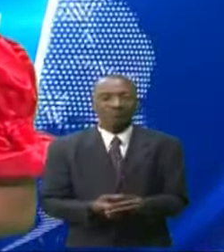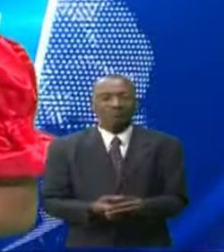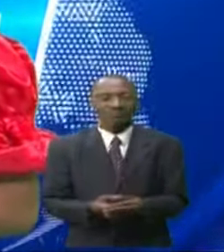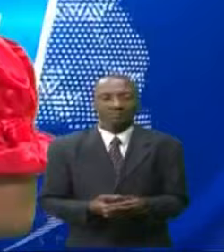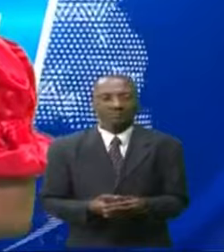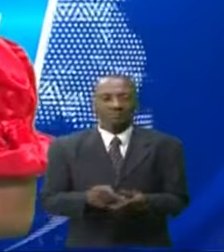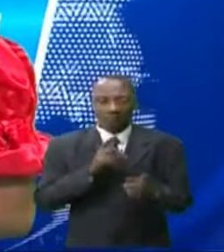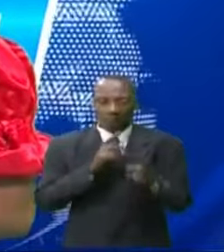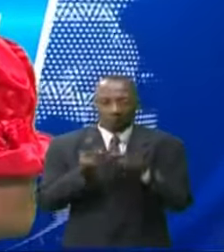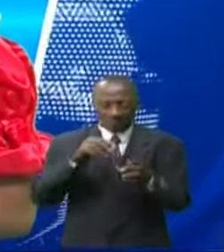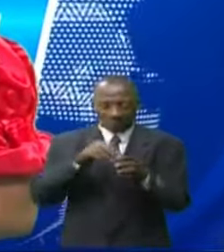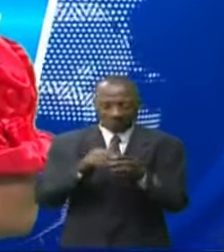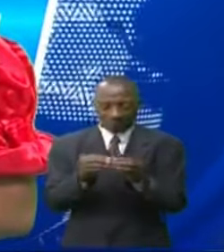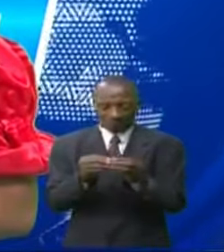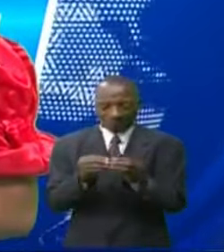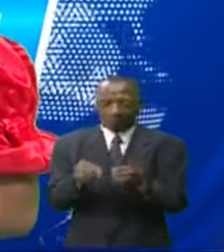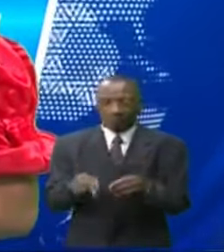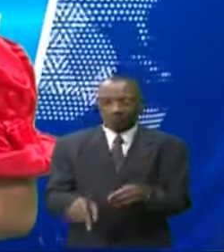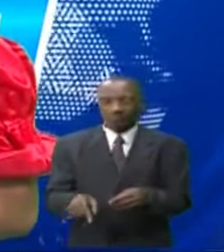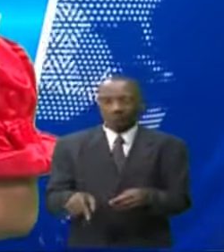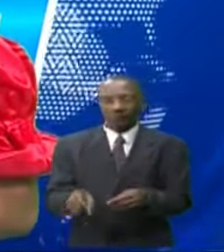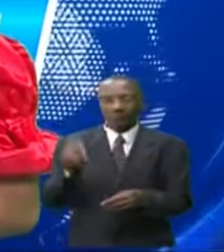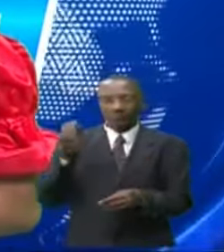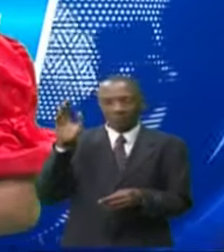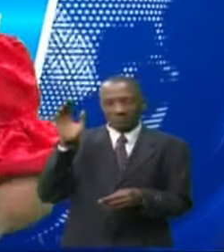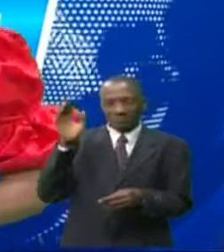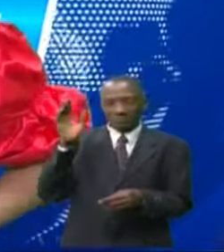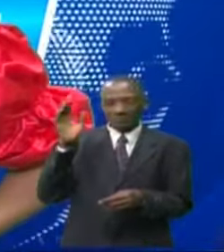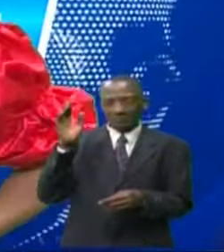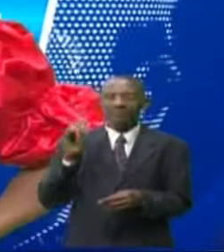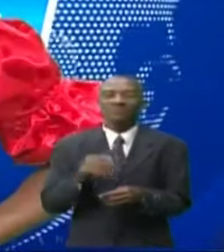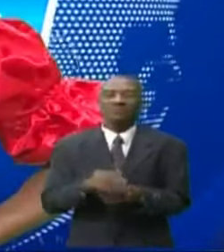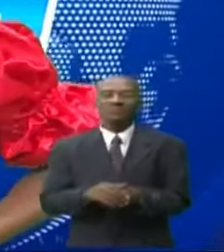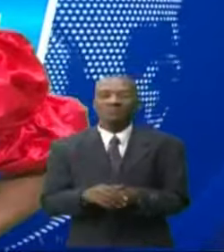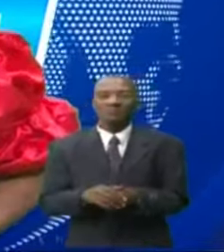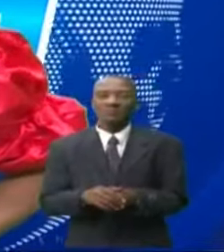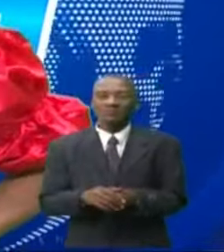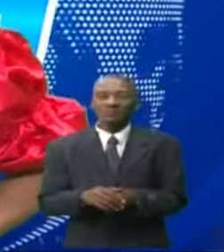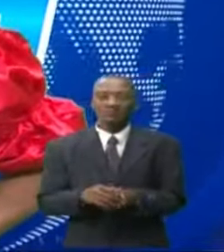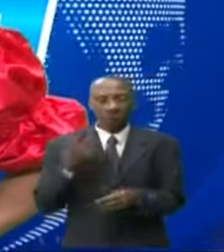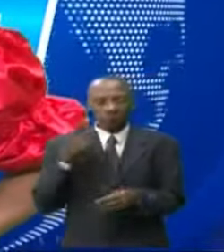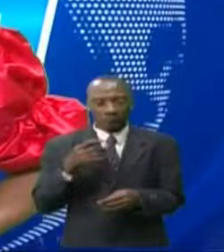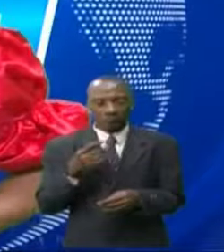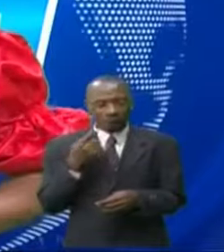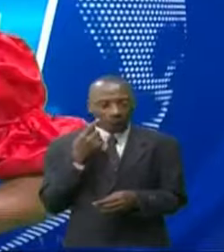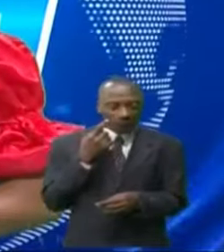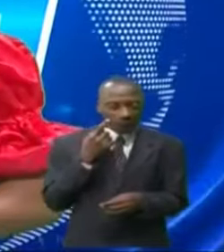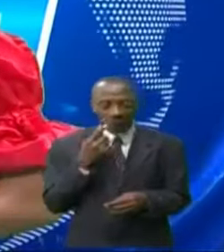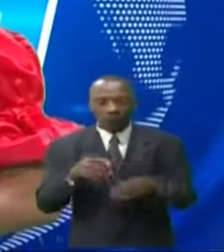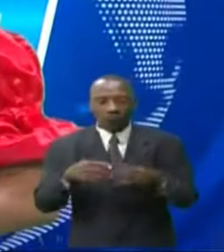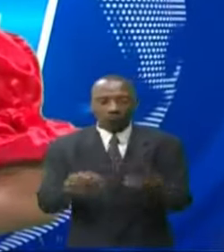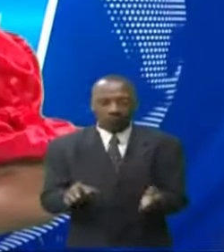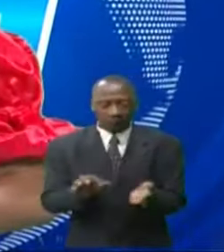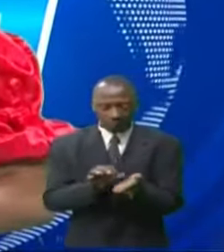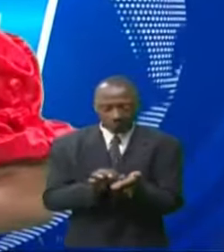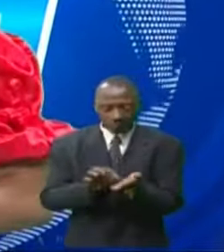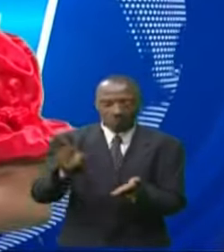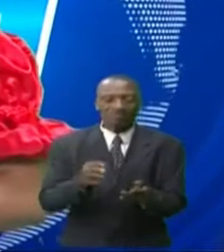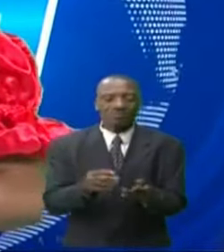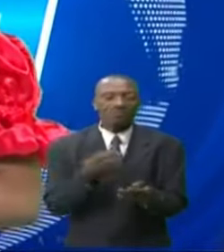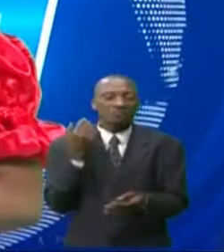l'occasion à Kinshasa par les acteurs de la santé les stratégies sur le cas de la polio en RDC a été